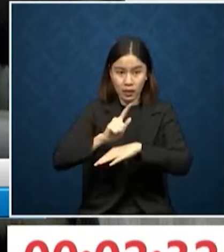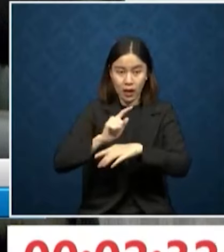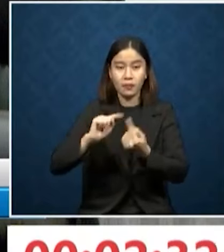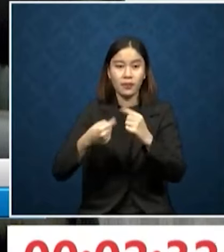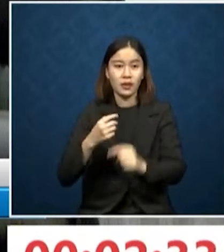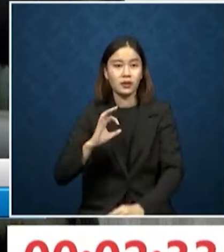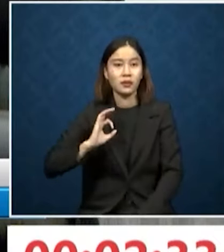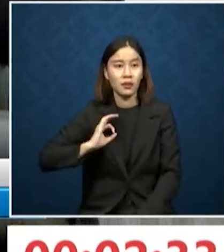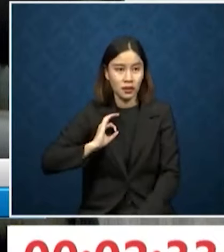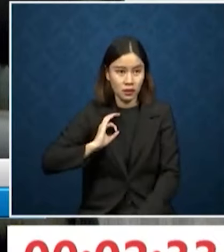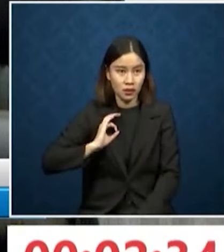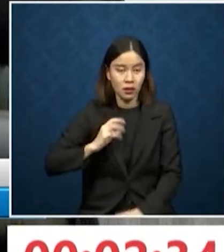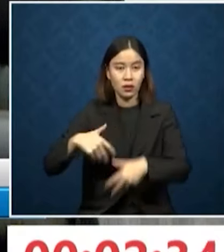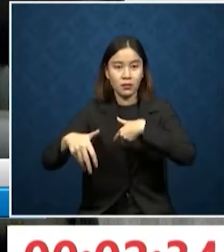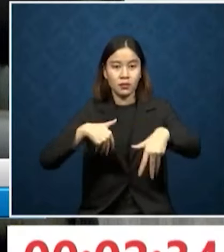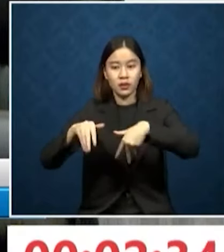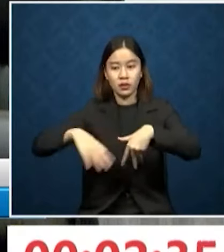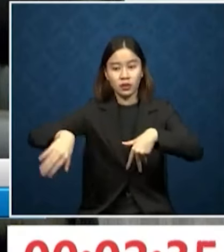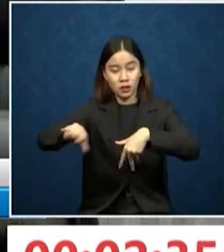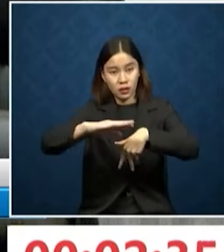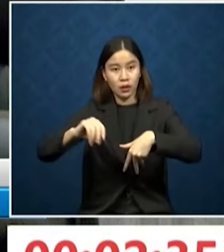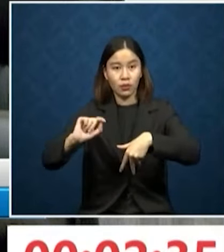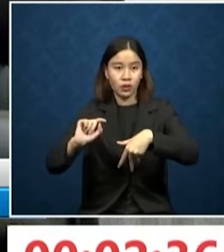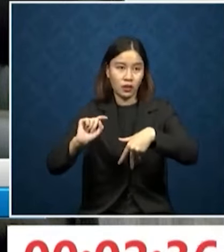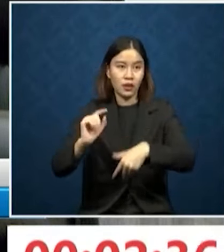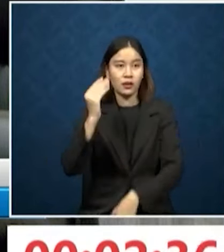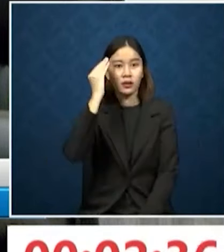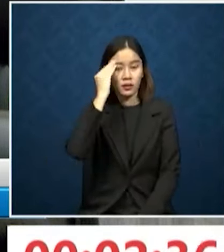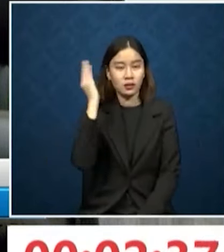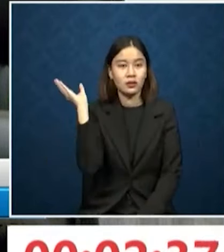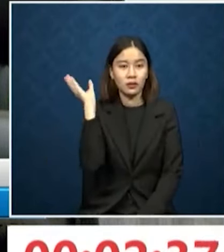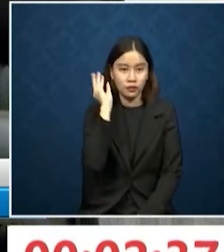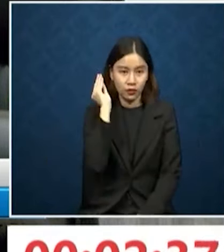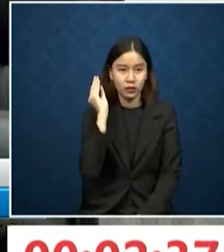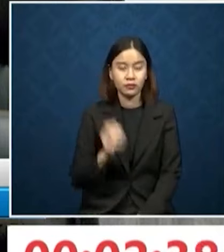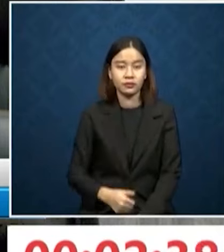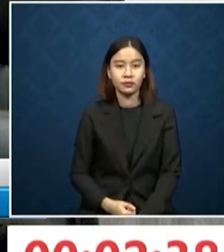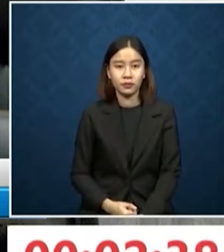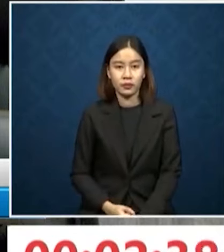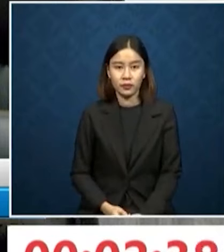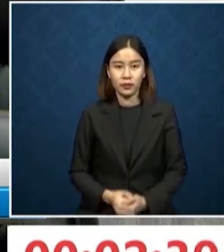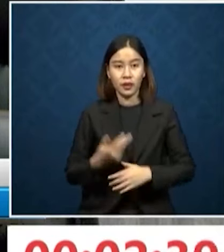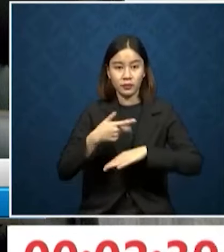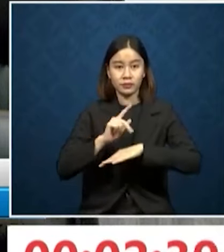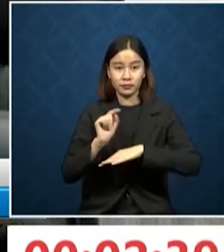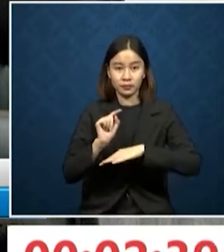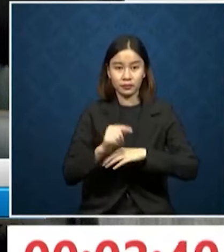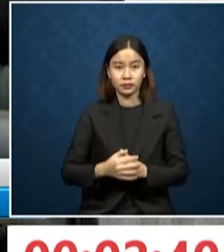พื่อนสมาชิกและพี่น้องประชาชนทั่วประเทศได้รับฟังไปพร้อมกันท่านประธาน